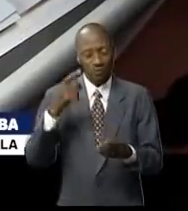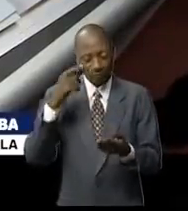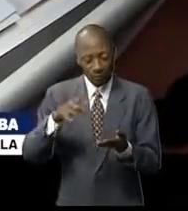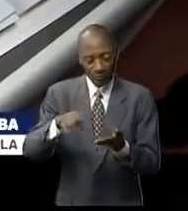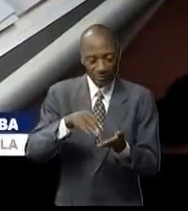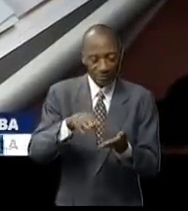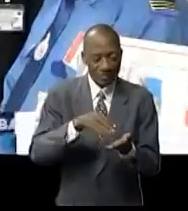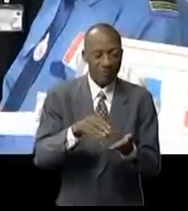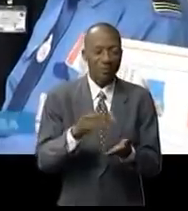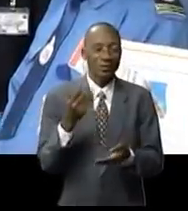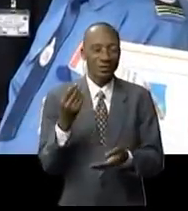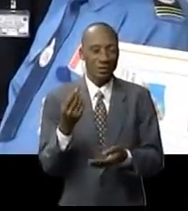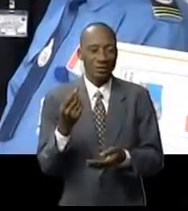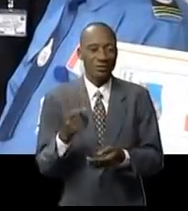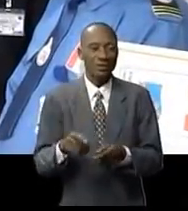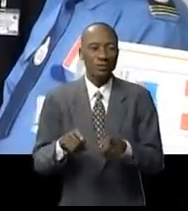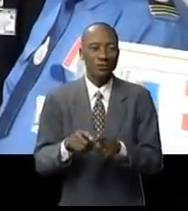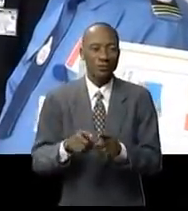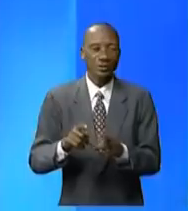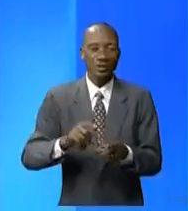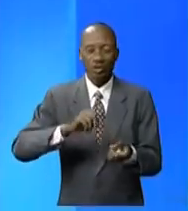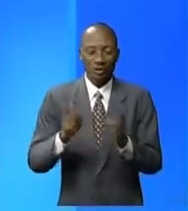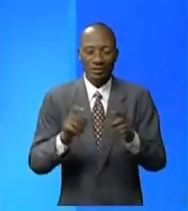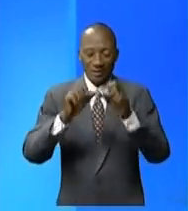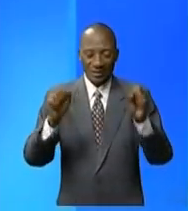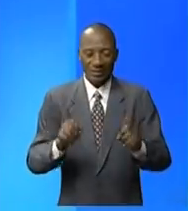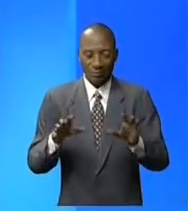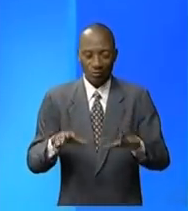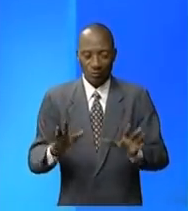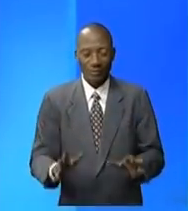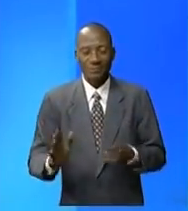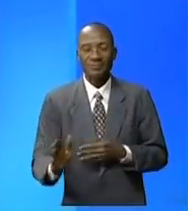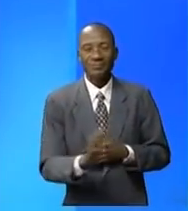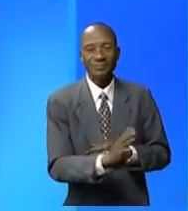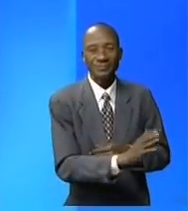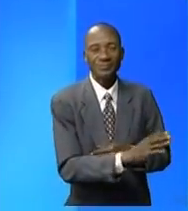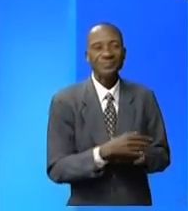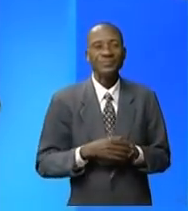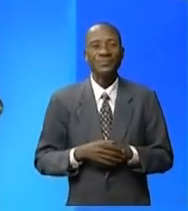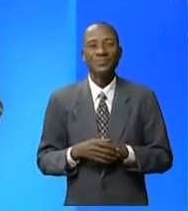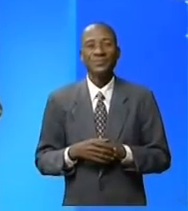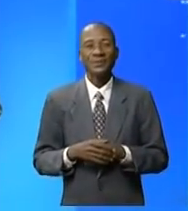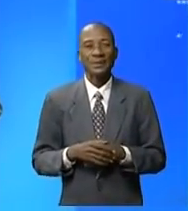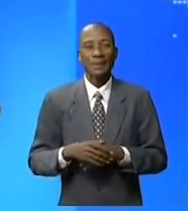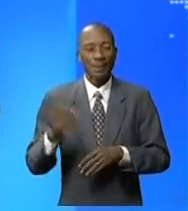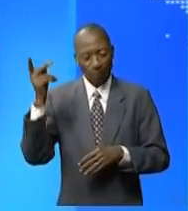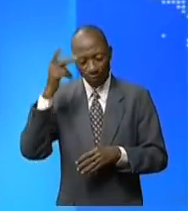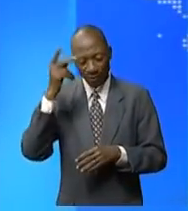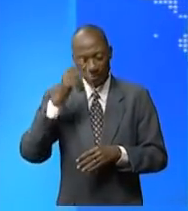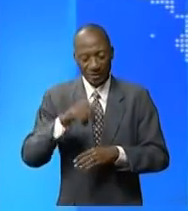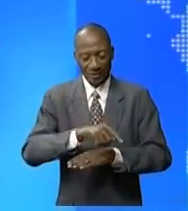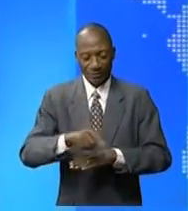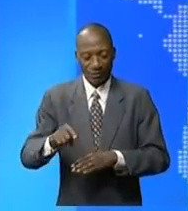et l'amélioration du social du Congolais. Termine ce journal avec la politique où le nouveau comité directeur de la Ligue de femmes